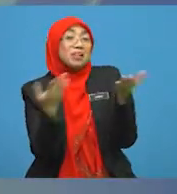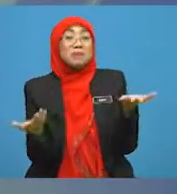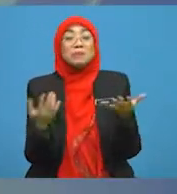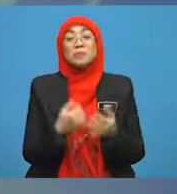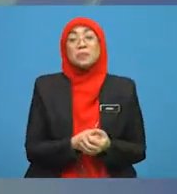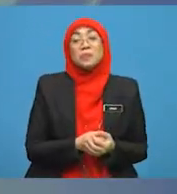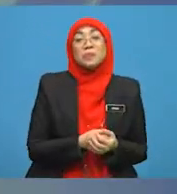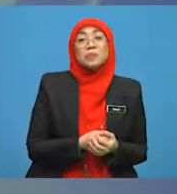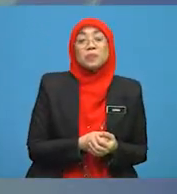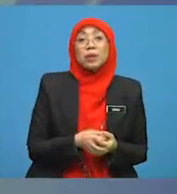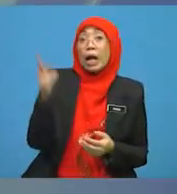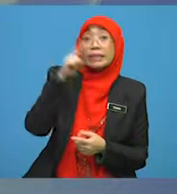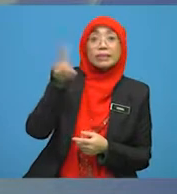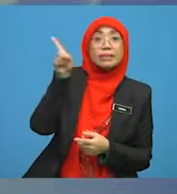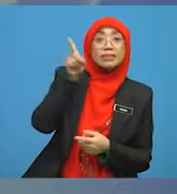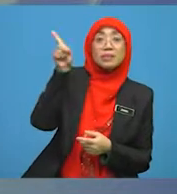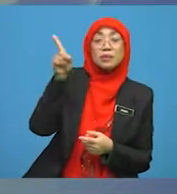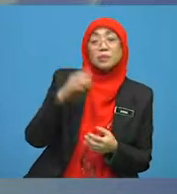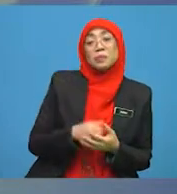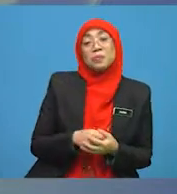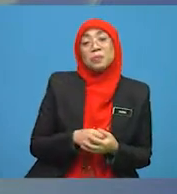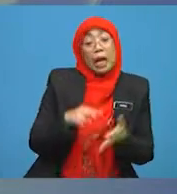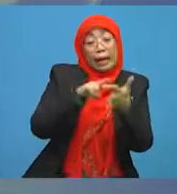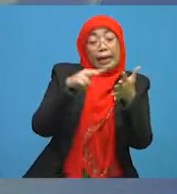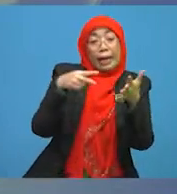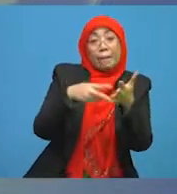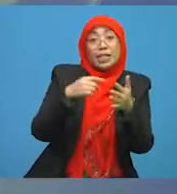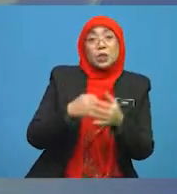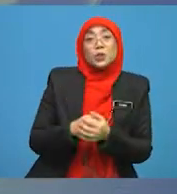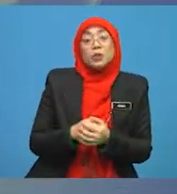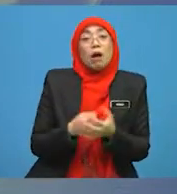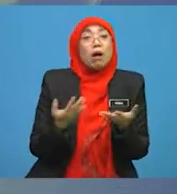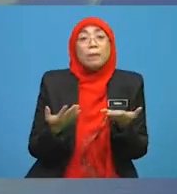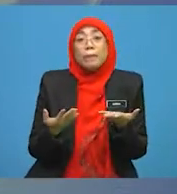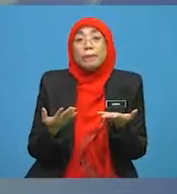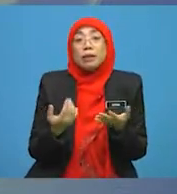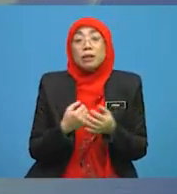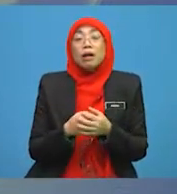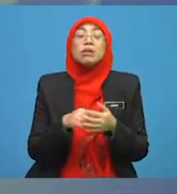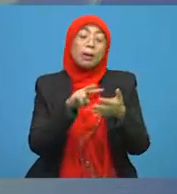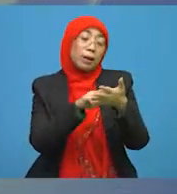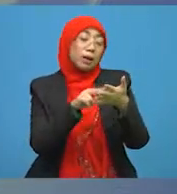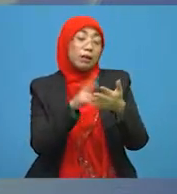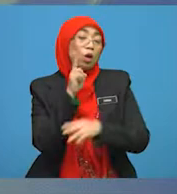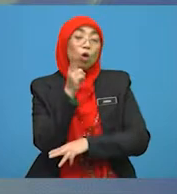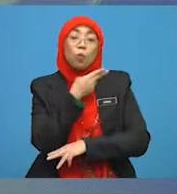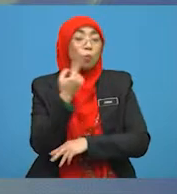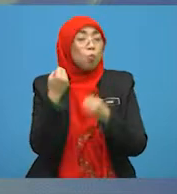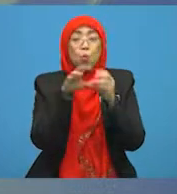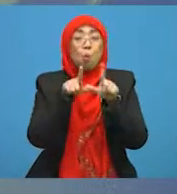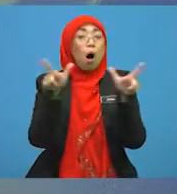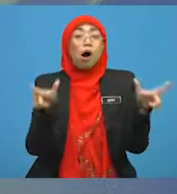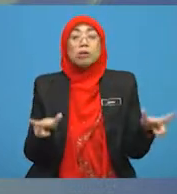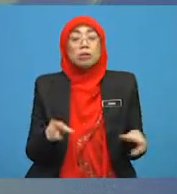makna bermaksud sesuatu kata yang pada asalnya memiliki makna yang umum.